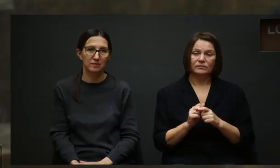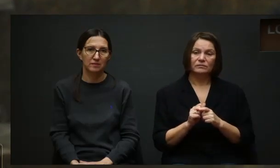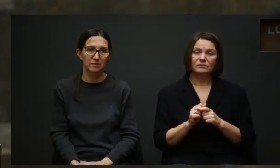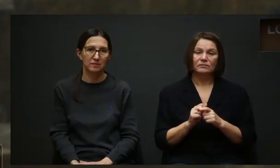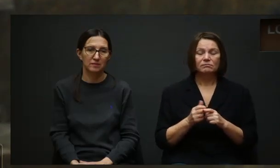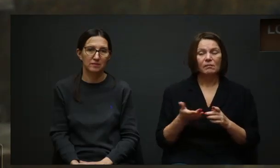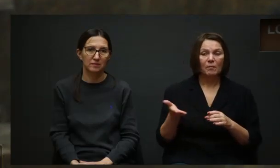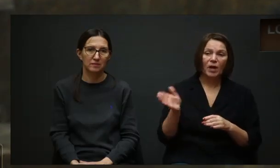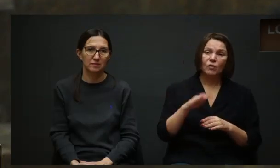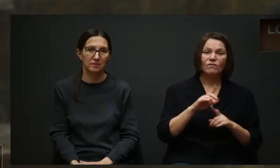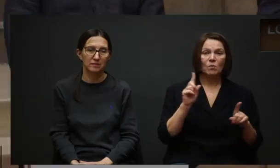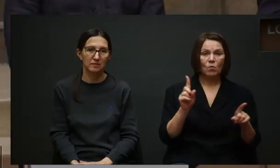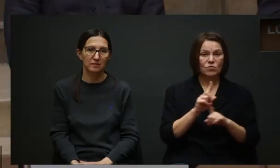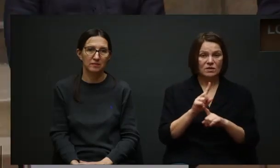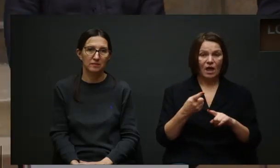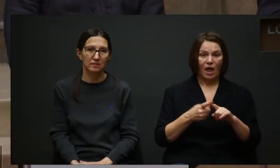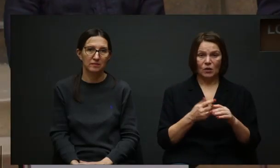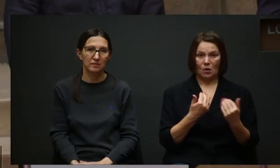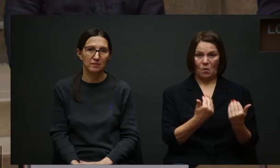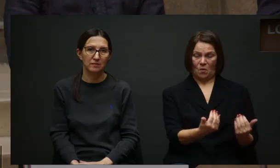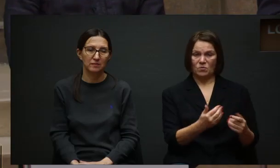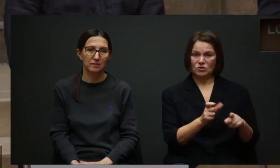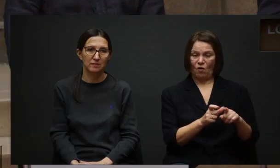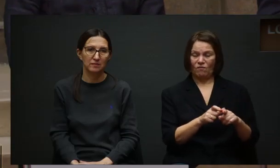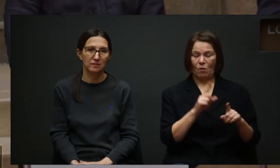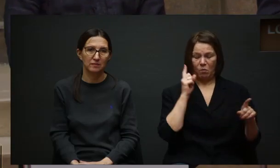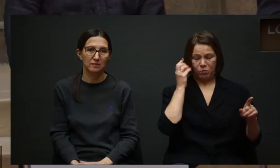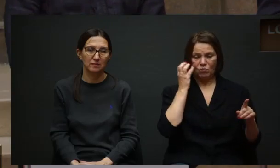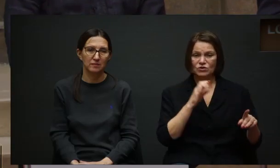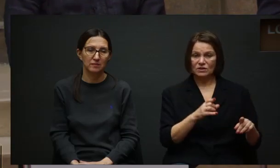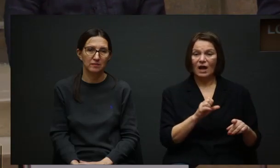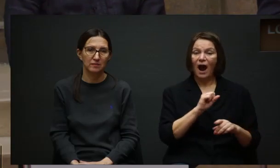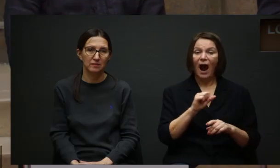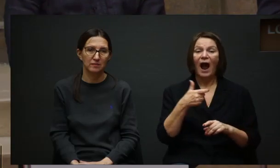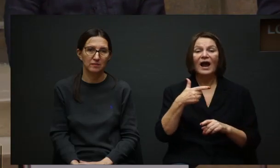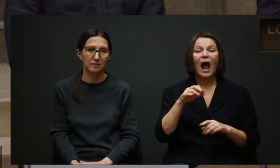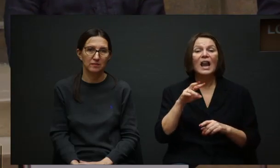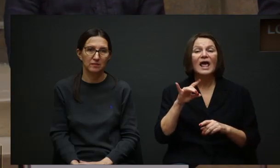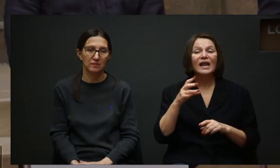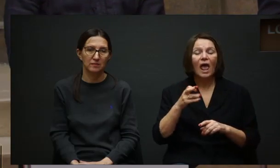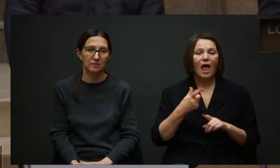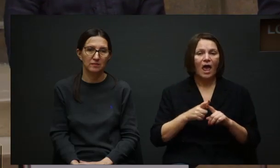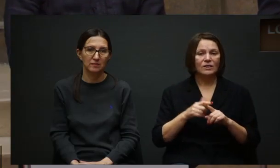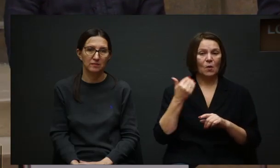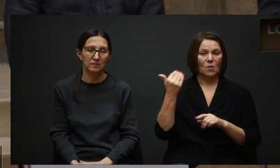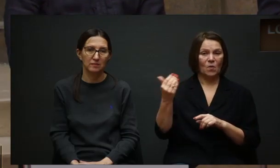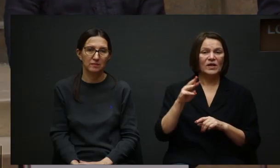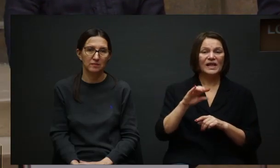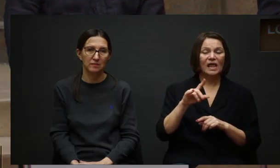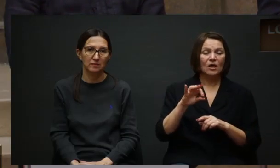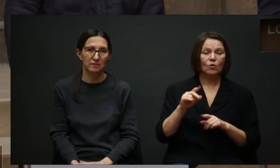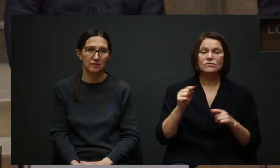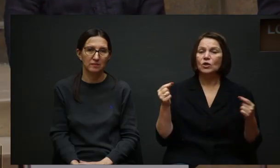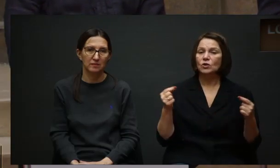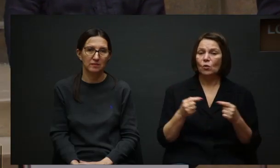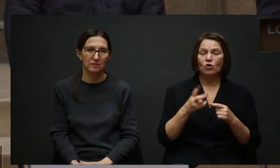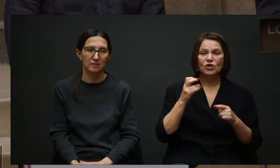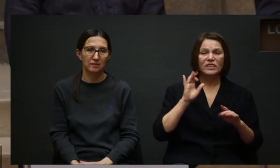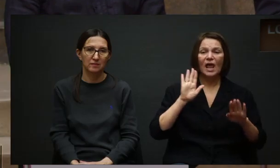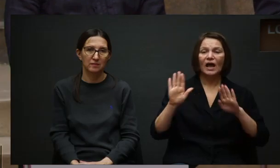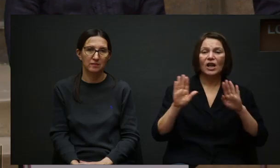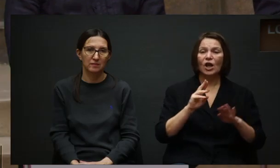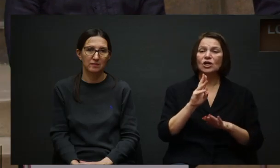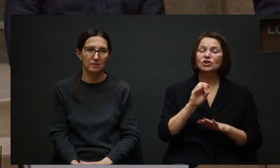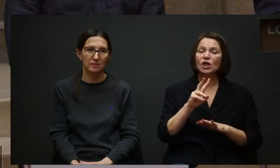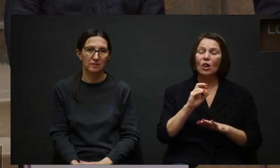пойдем в музей, это Пушкинский, а галерея – это Третьяковская. Точно совершенно не галерея Шилова и точно не